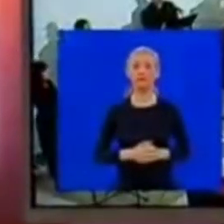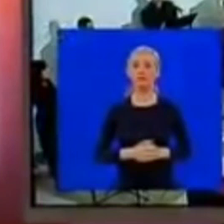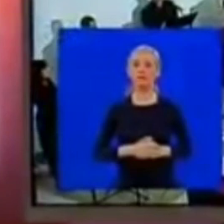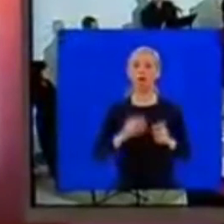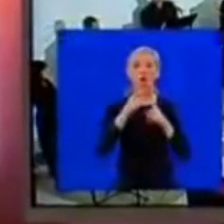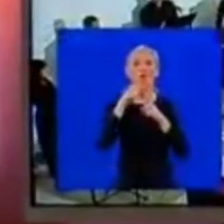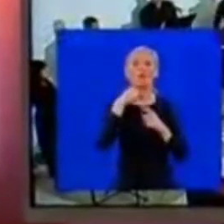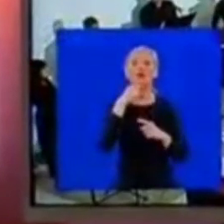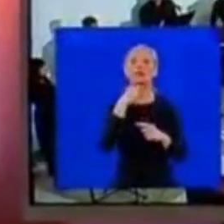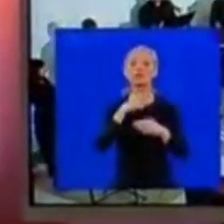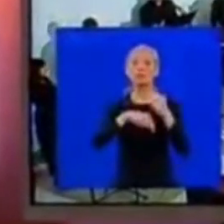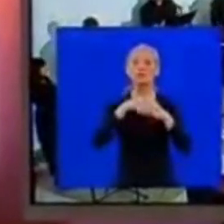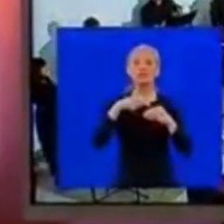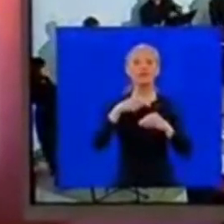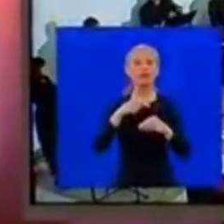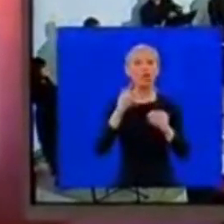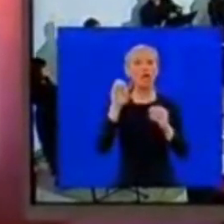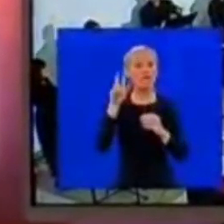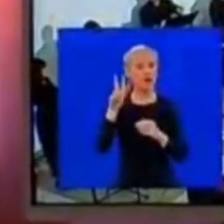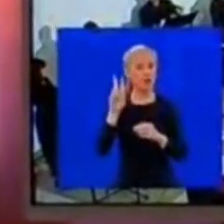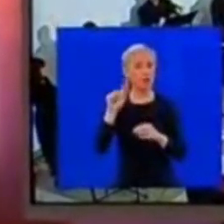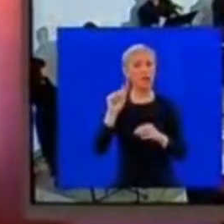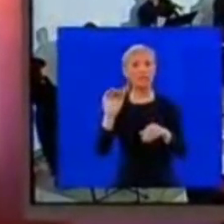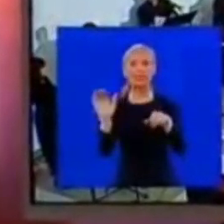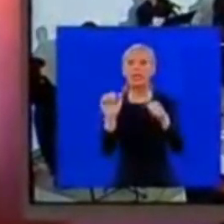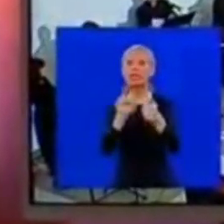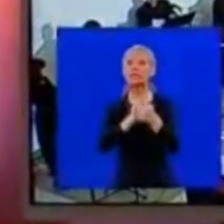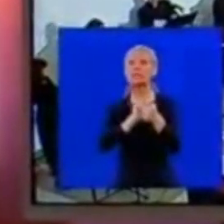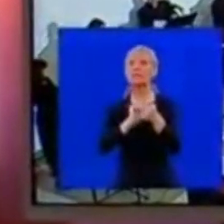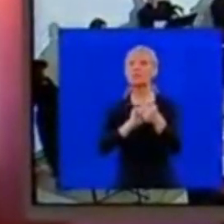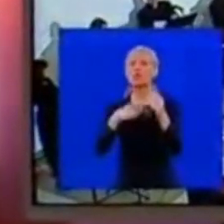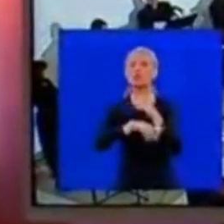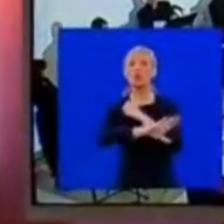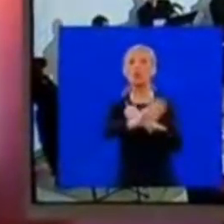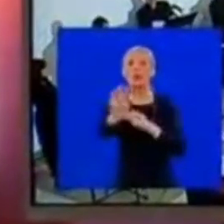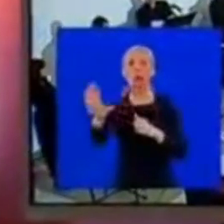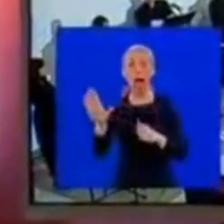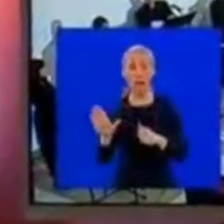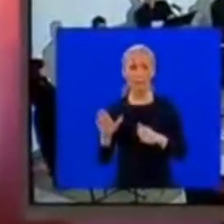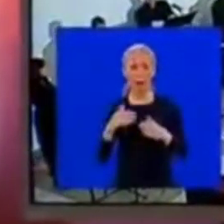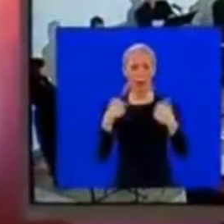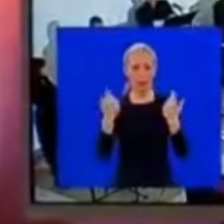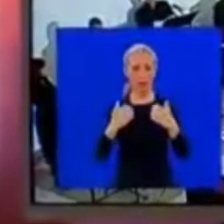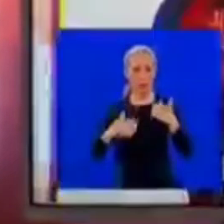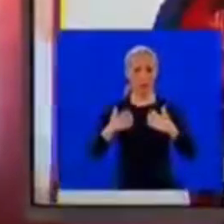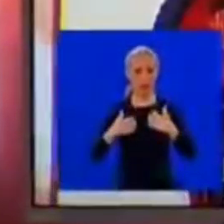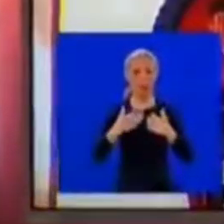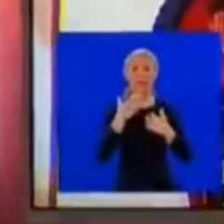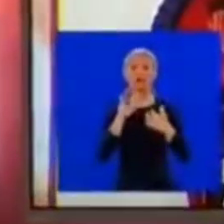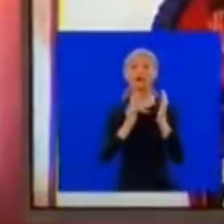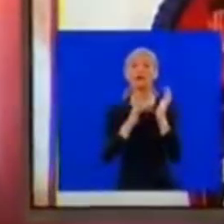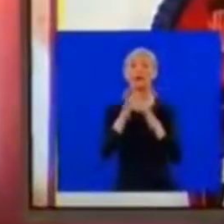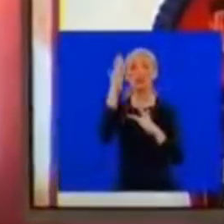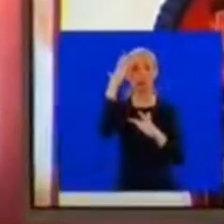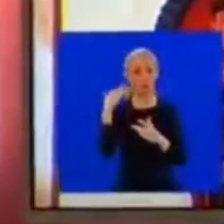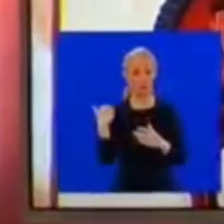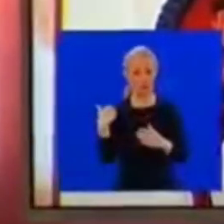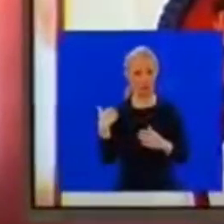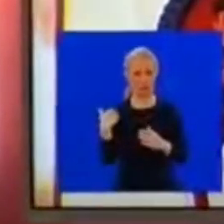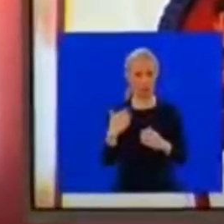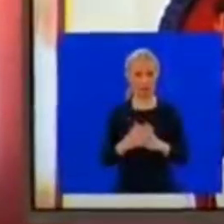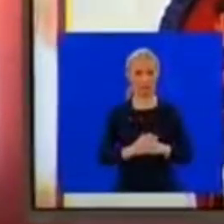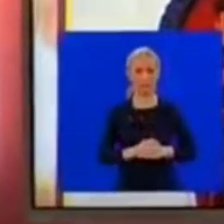Po riječima Svetog Evanđelja neka se u nama izbrišu svi naši grijesi. Hvaljeni si, Marija.